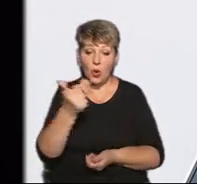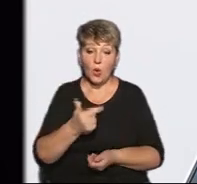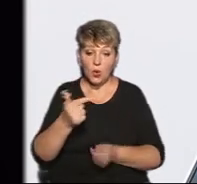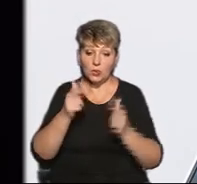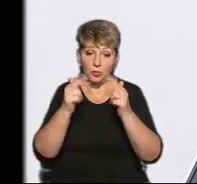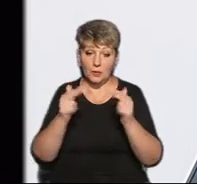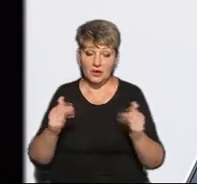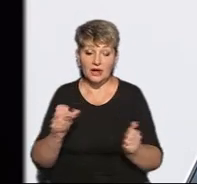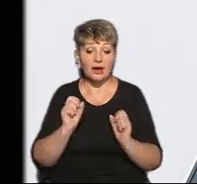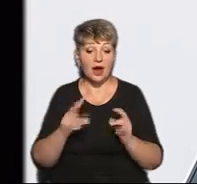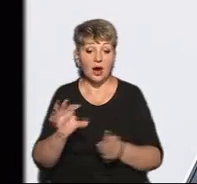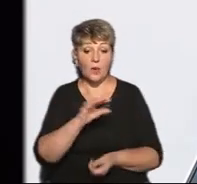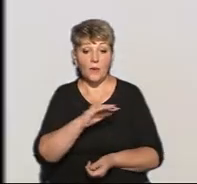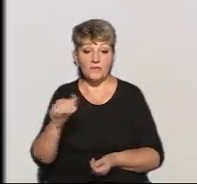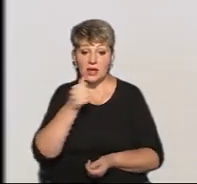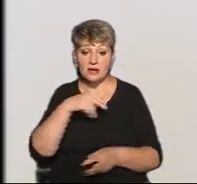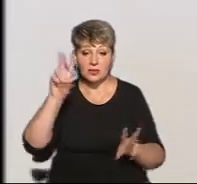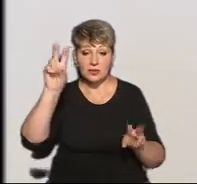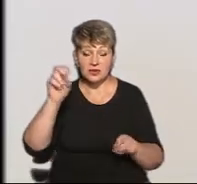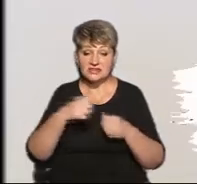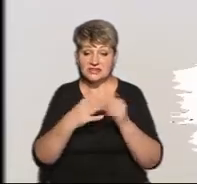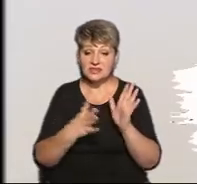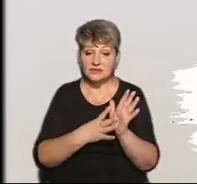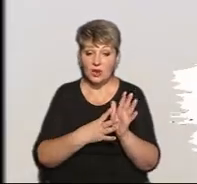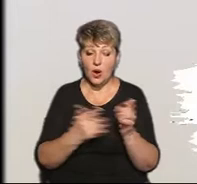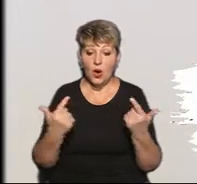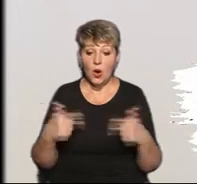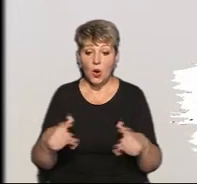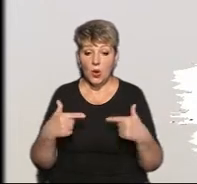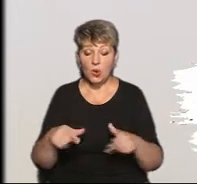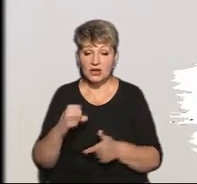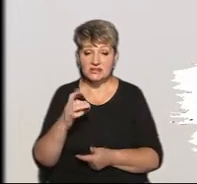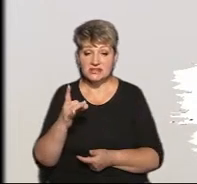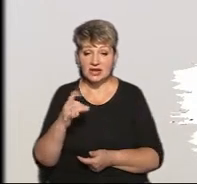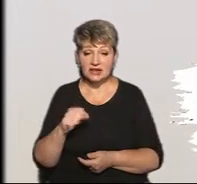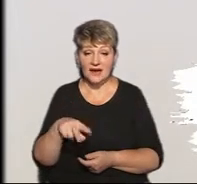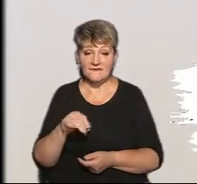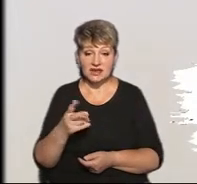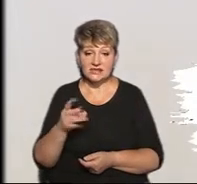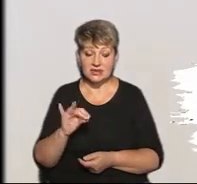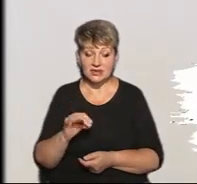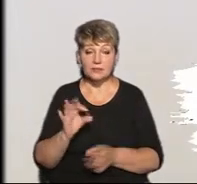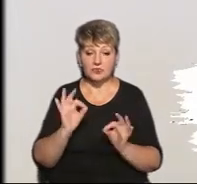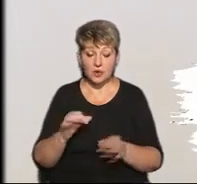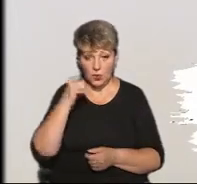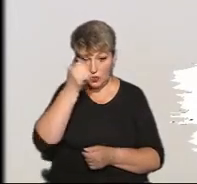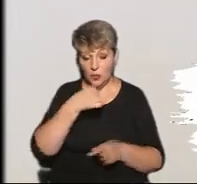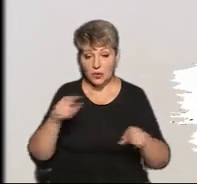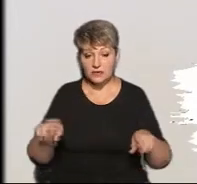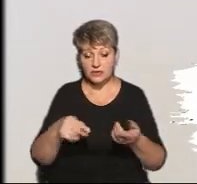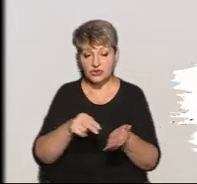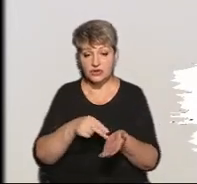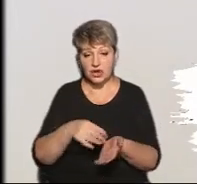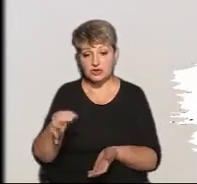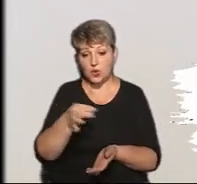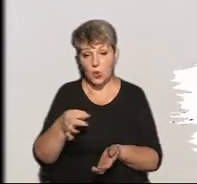палац». Як його офіційна назва із 19-го століття? Готель Слов'янський. Правильно. Назвіть рік створення Черкаської